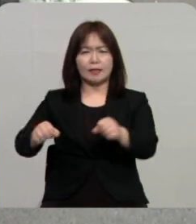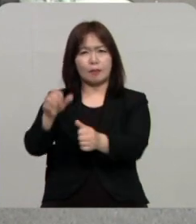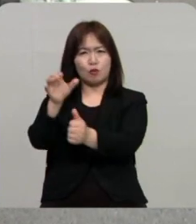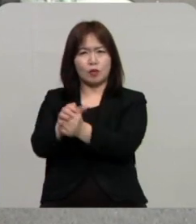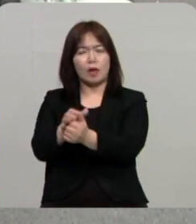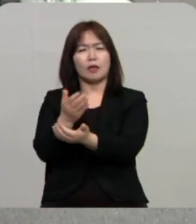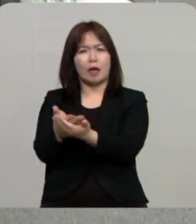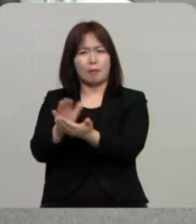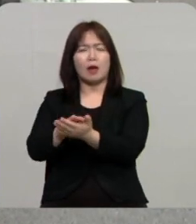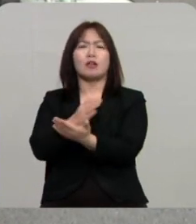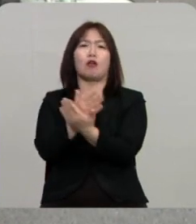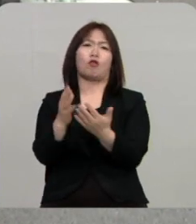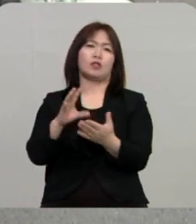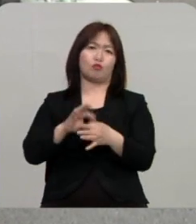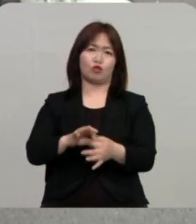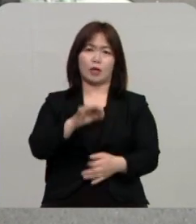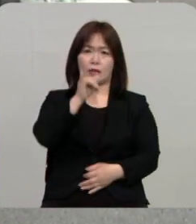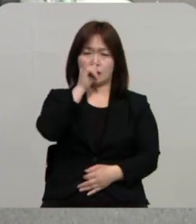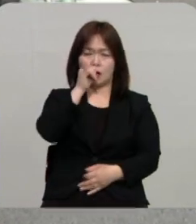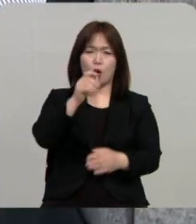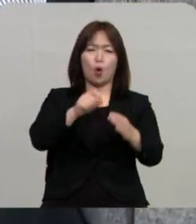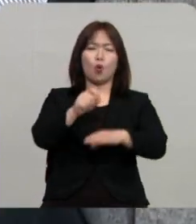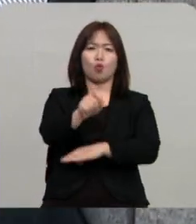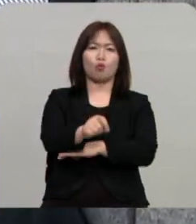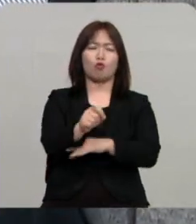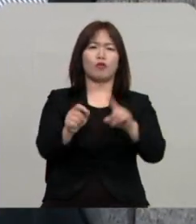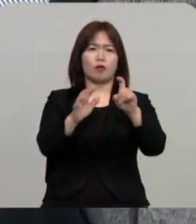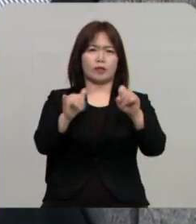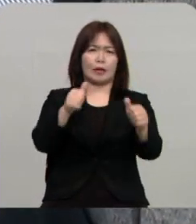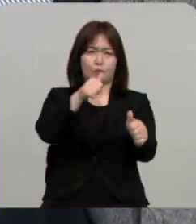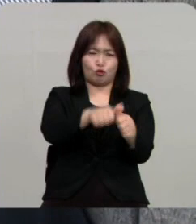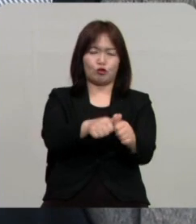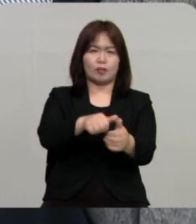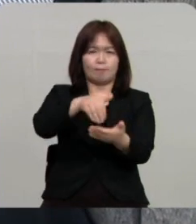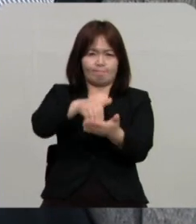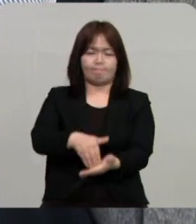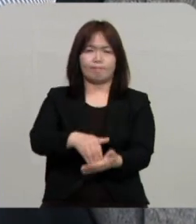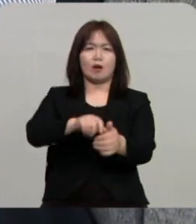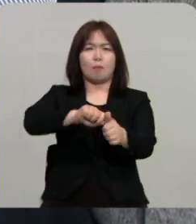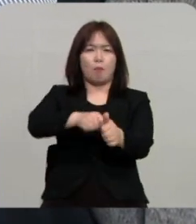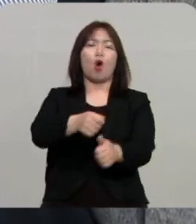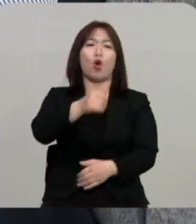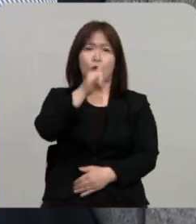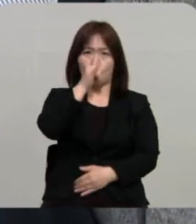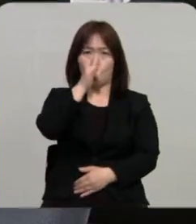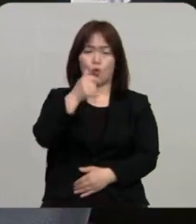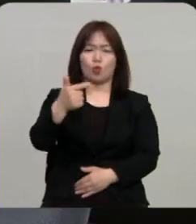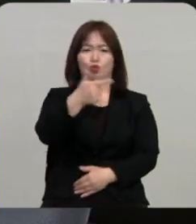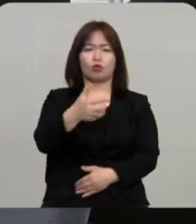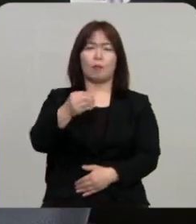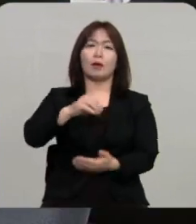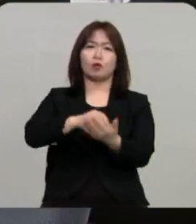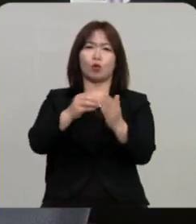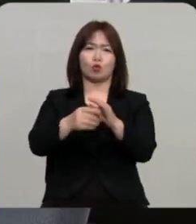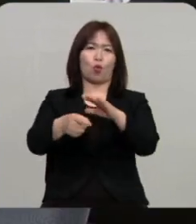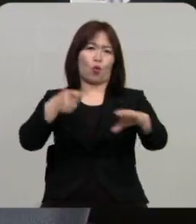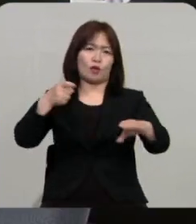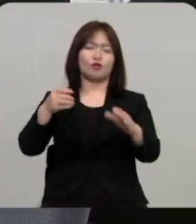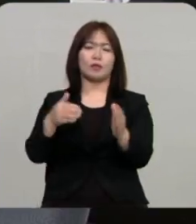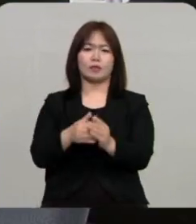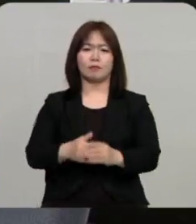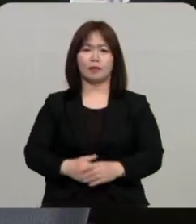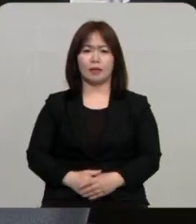개발 등입니다. 이와 관련해 공무원 11명에게 주의 등 경징계와 훈계 처분을 내리고 6천여만 원을 환수